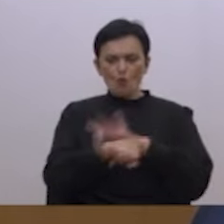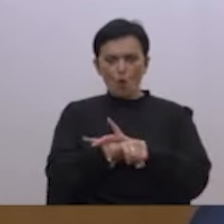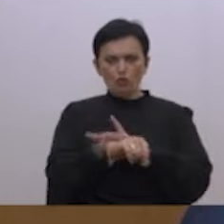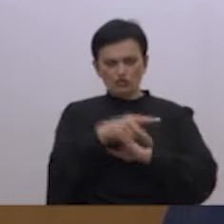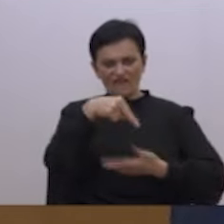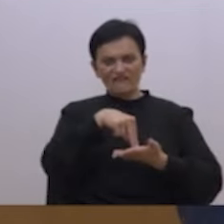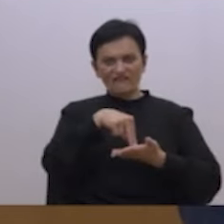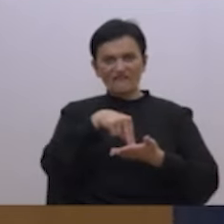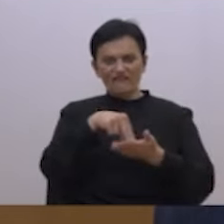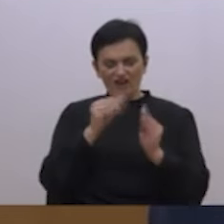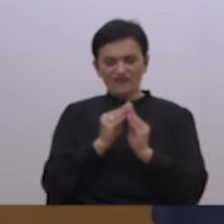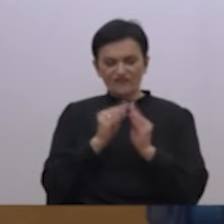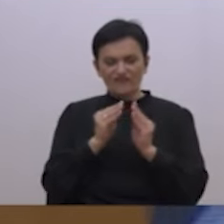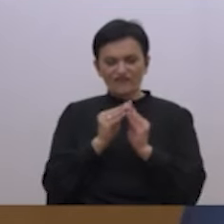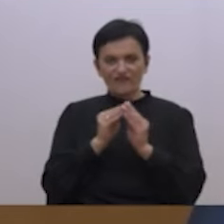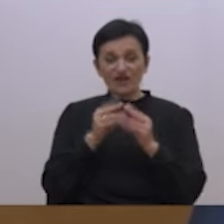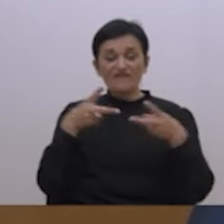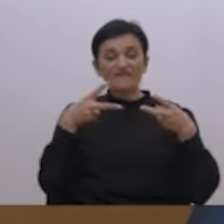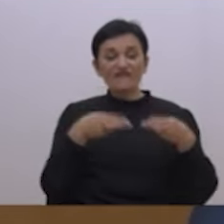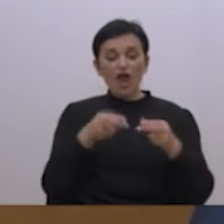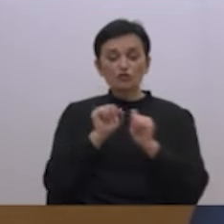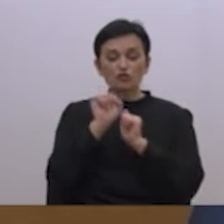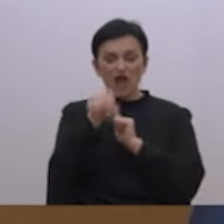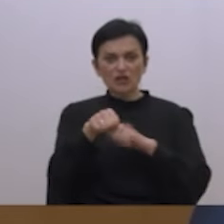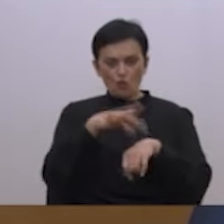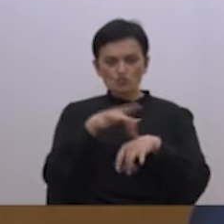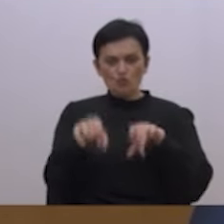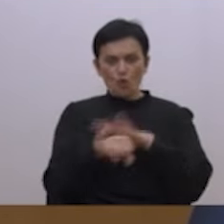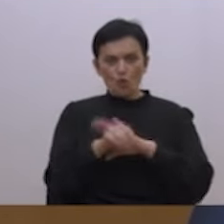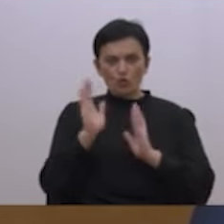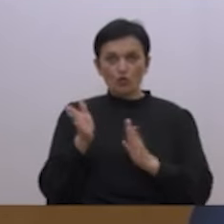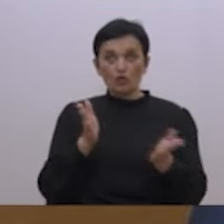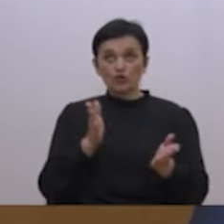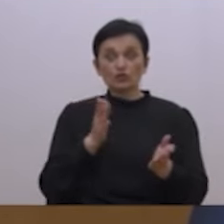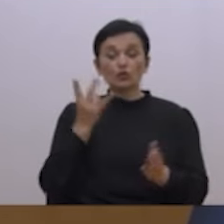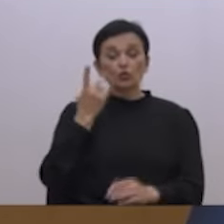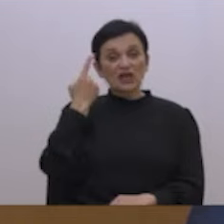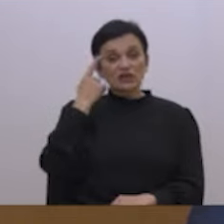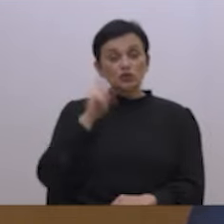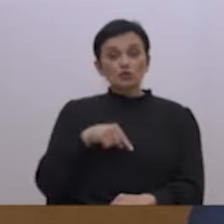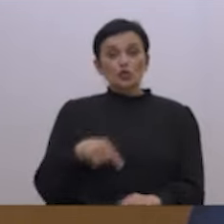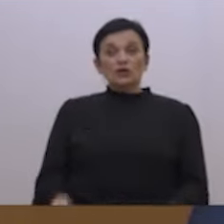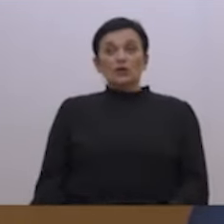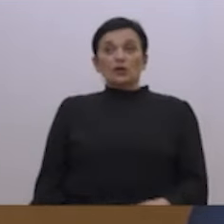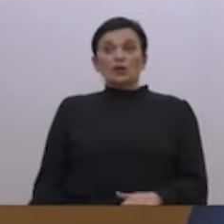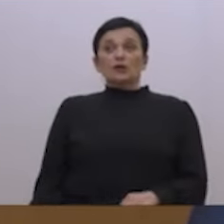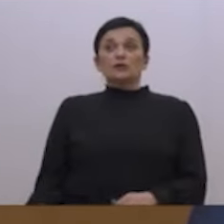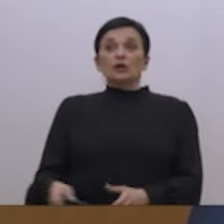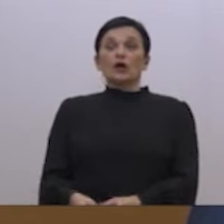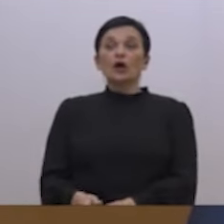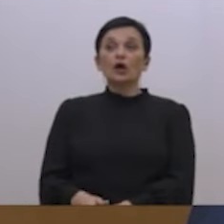მონურად გადალახავთ ამ ვეტოს. მაგრამ თქვენ უნდა იცოდეთ, რომ